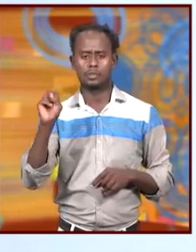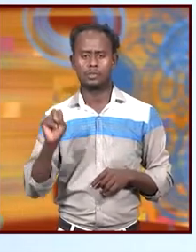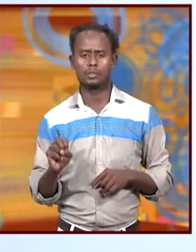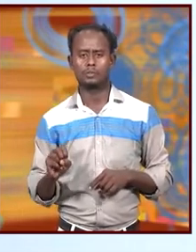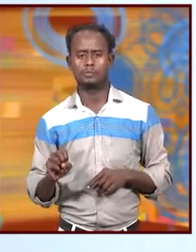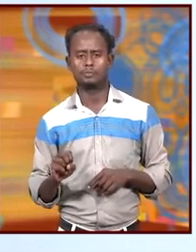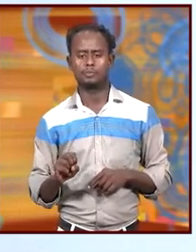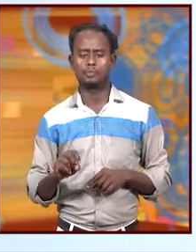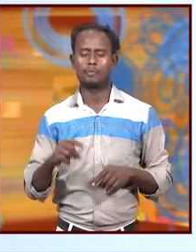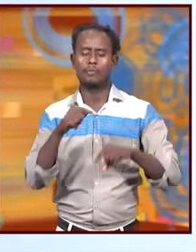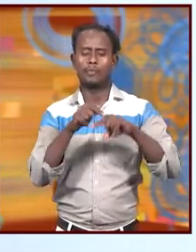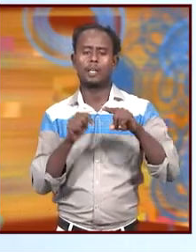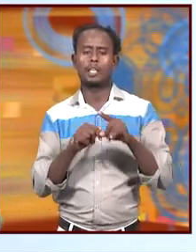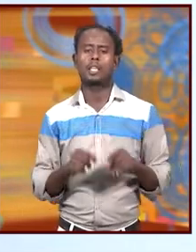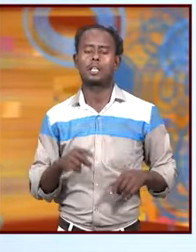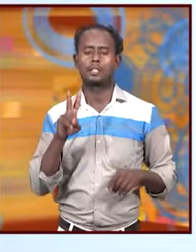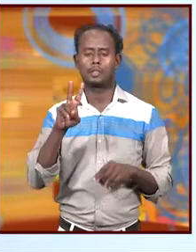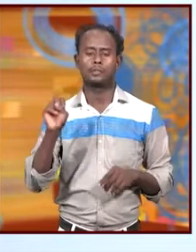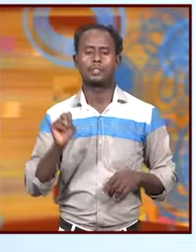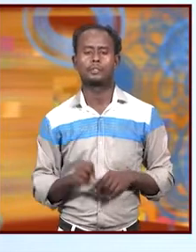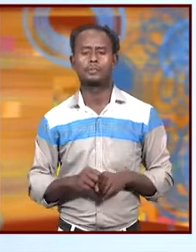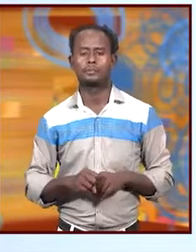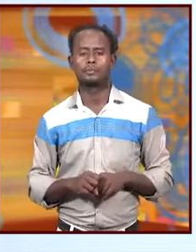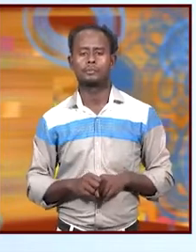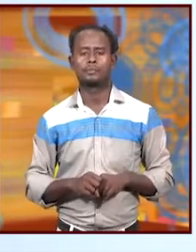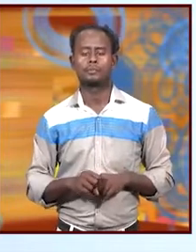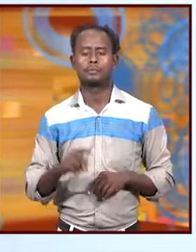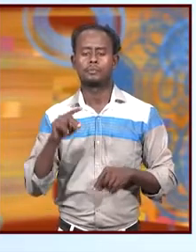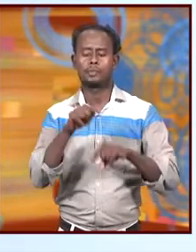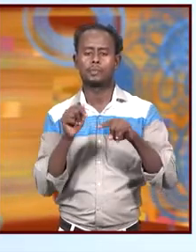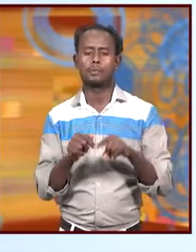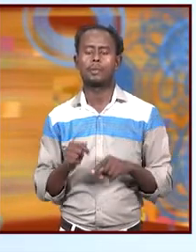820 பை 20.